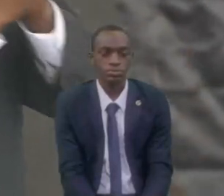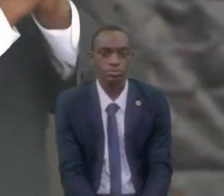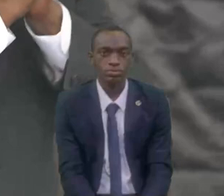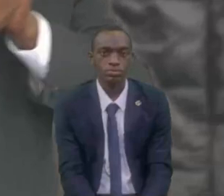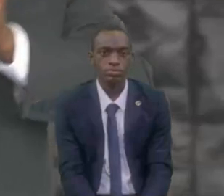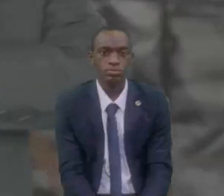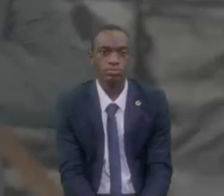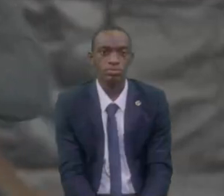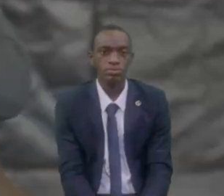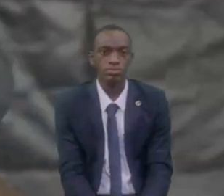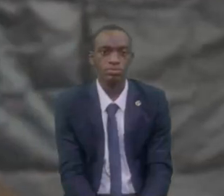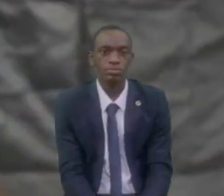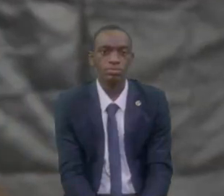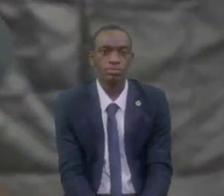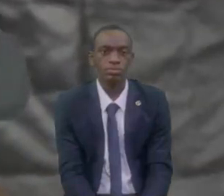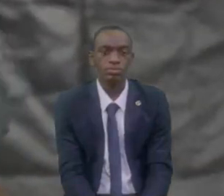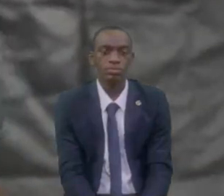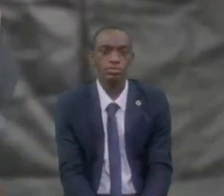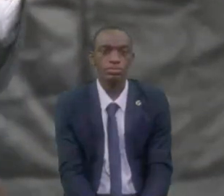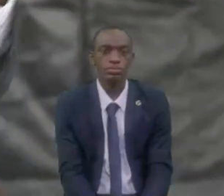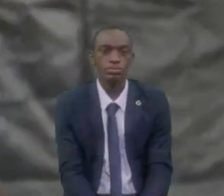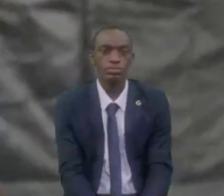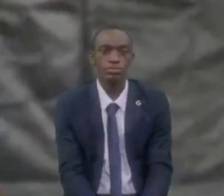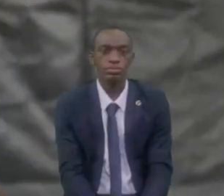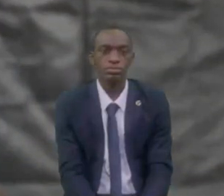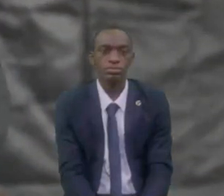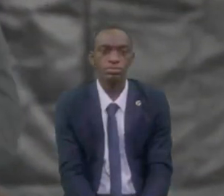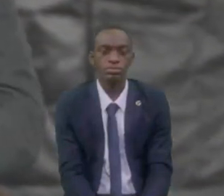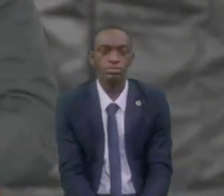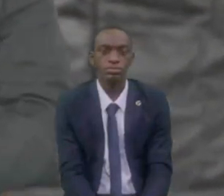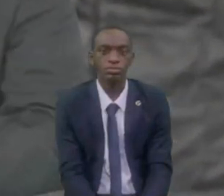planté, maintenant vous moissonnez ce que vous voulez. Moïse n'a pas dit ça.